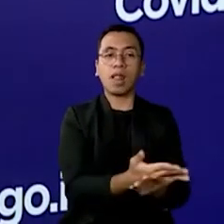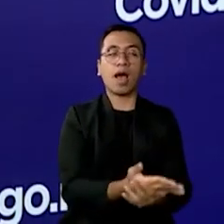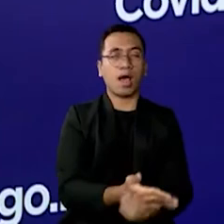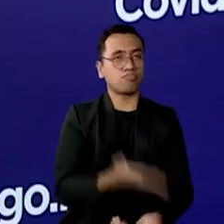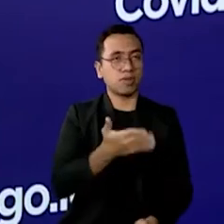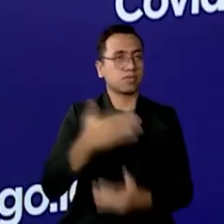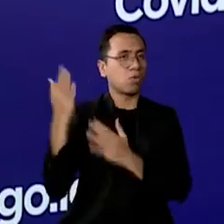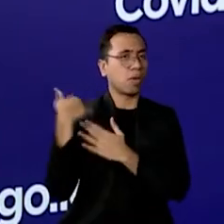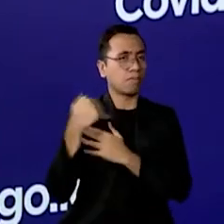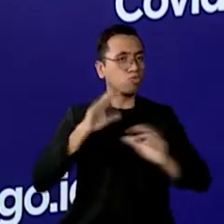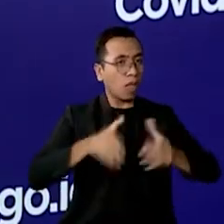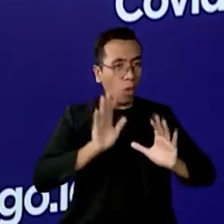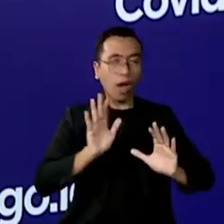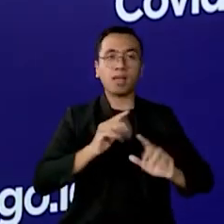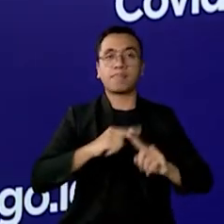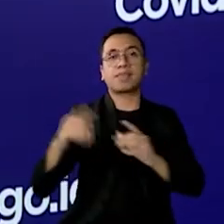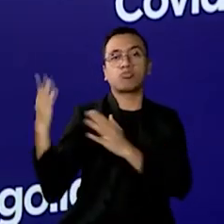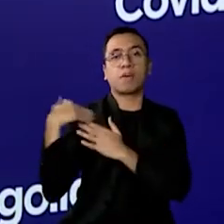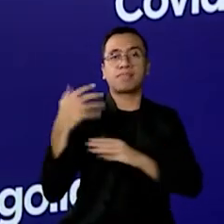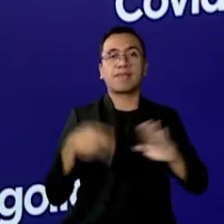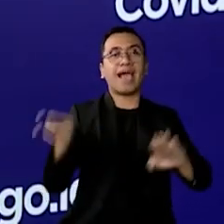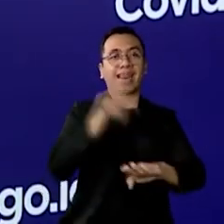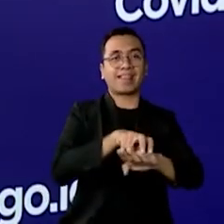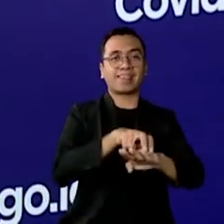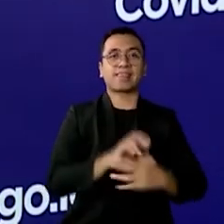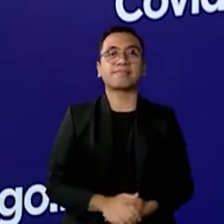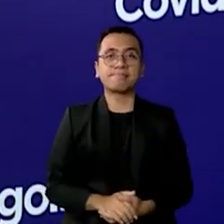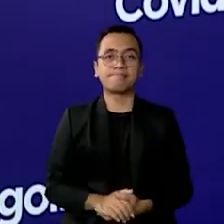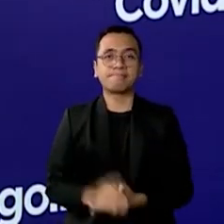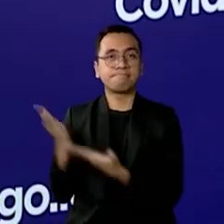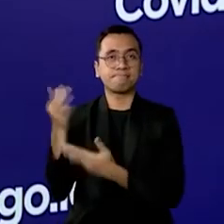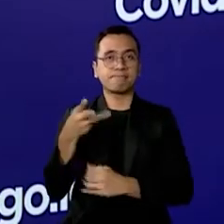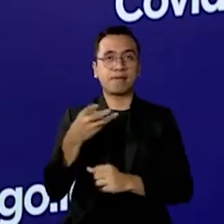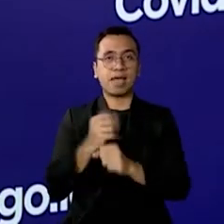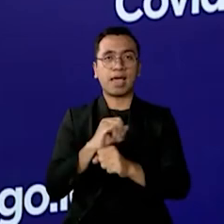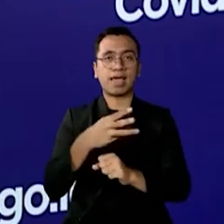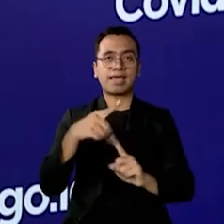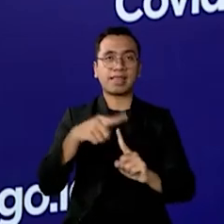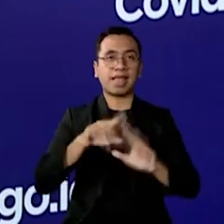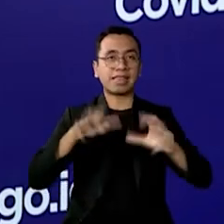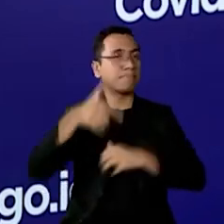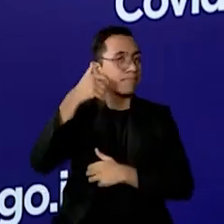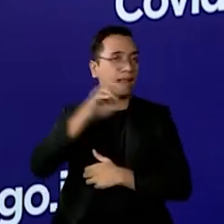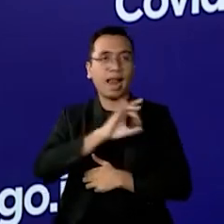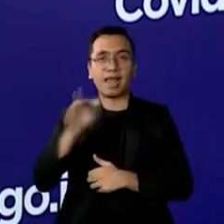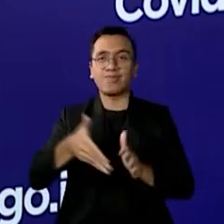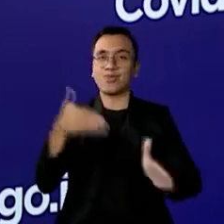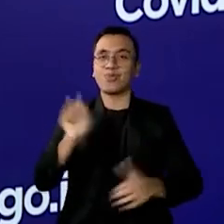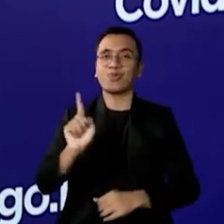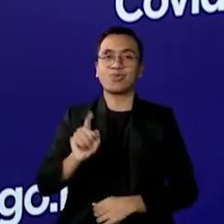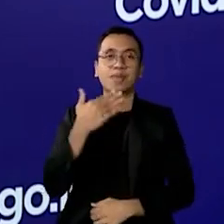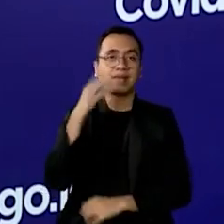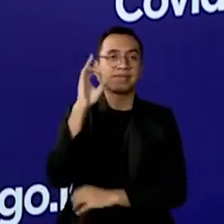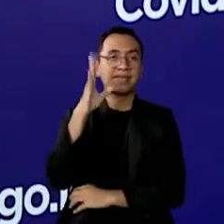tapi juga di akhirat saya akhiri Tokyo kita siang ini saya at Hapsari bersama tim yang bertugas dan para pembicara pamit undur diri